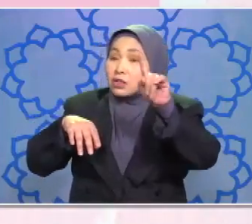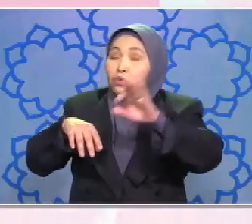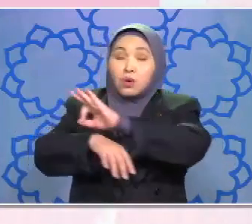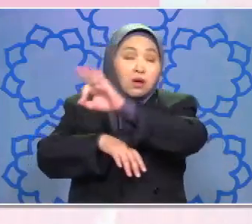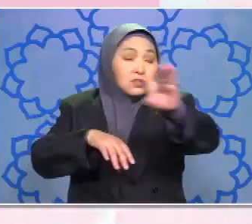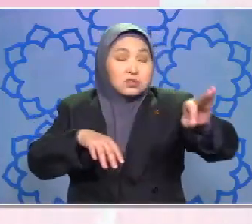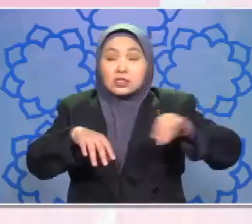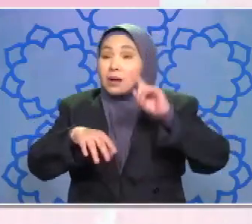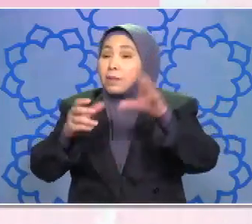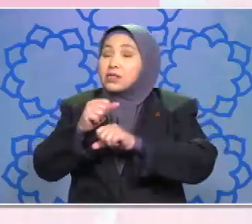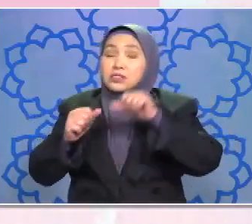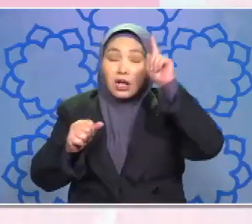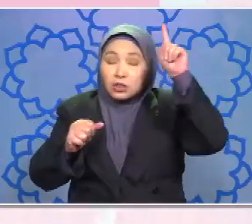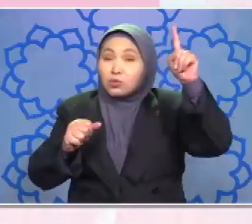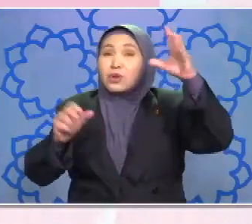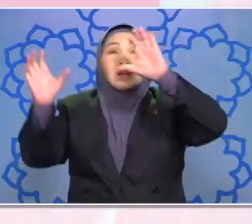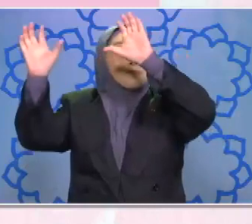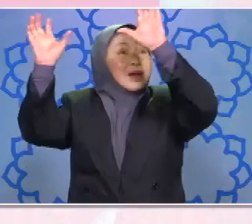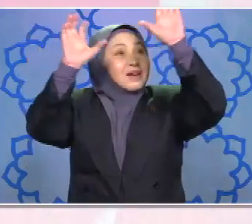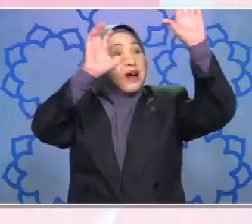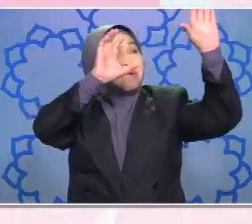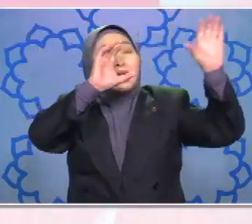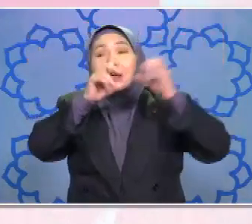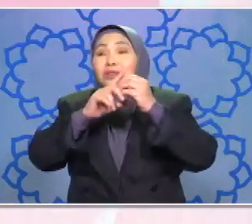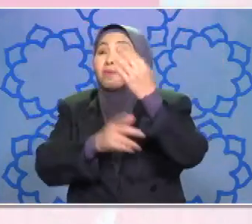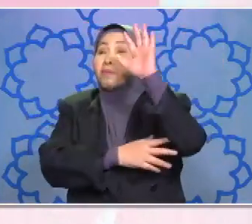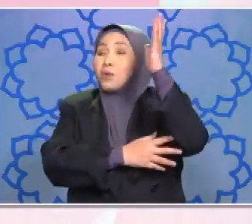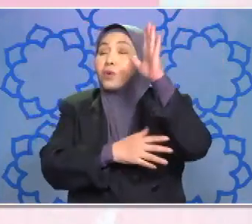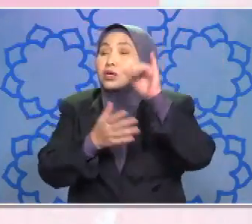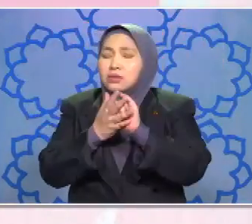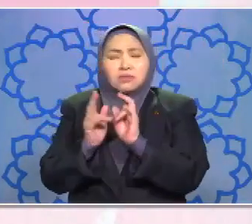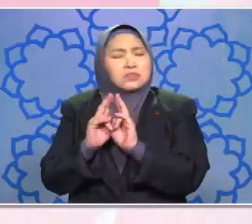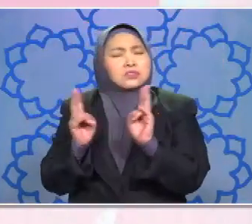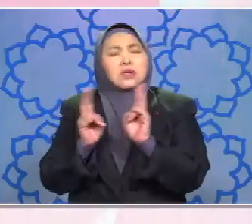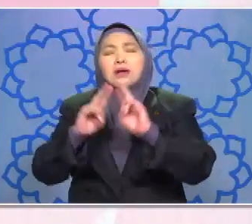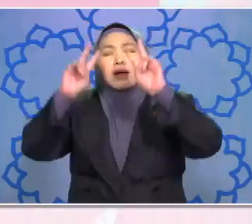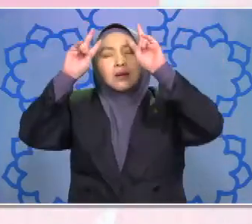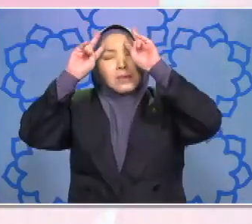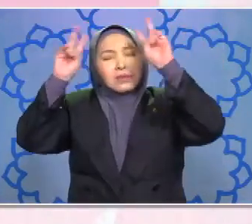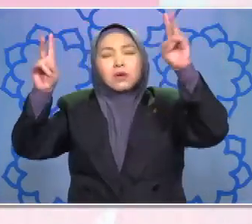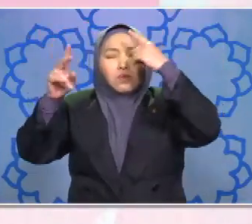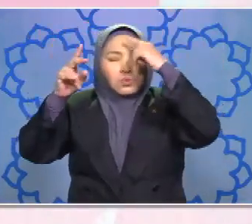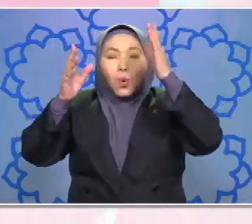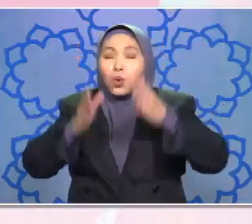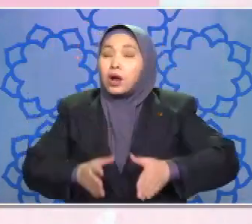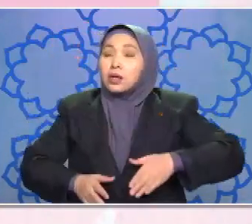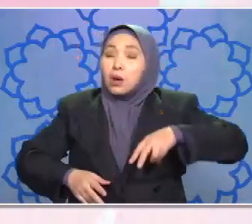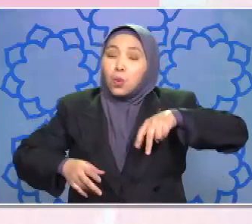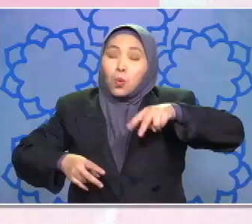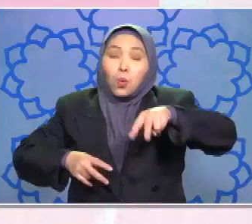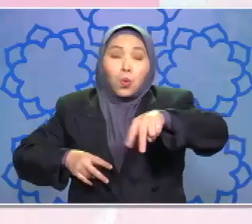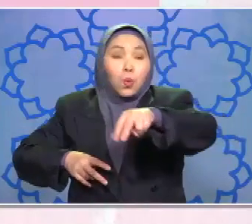dapat satu bayang-bayang daripada awan ataupun daripada sepohon pokok, itu amat menenteramkan bagi seorang pengembara.